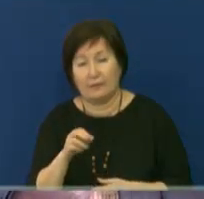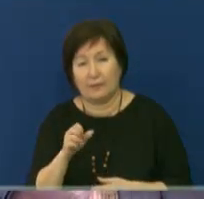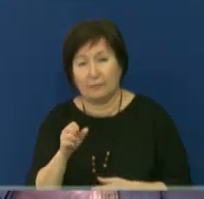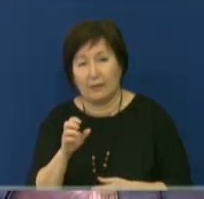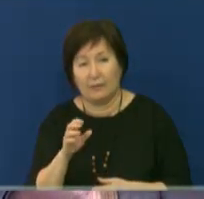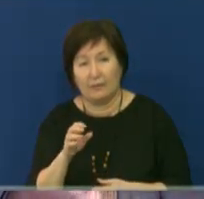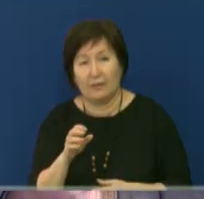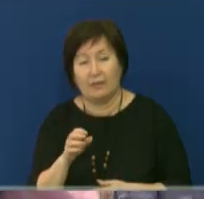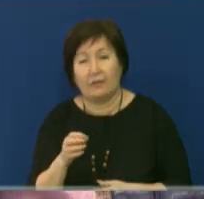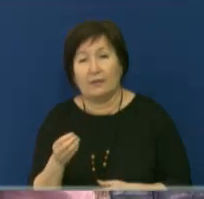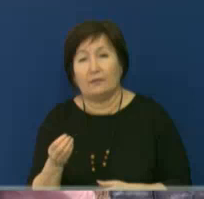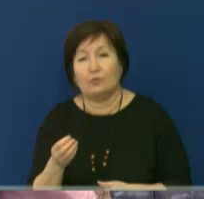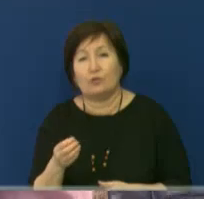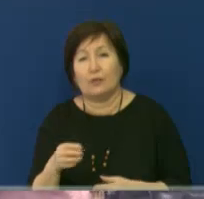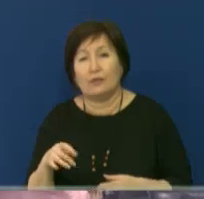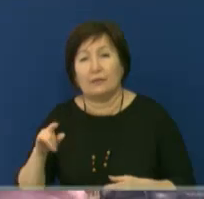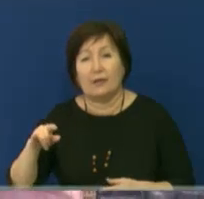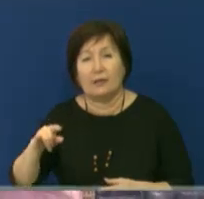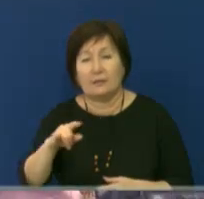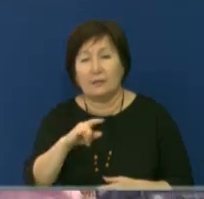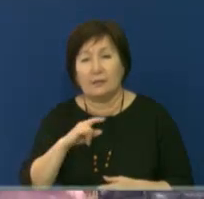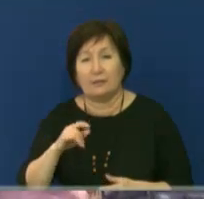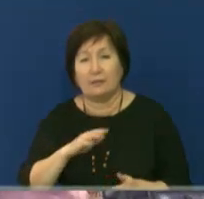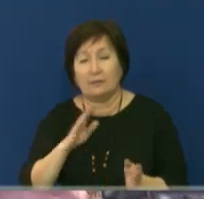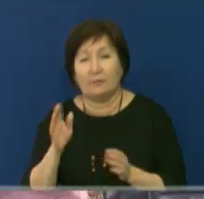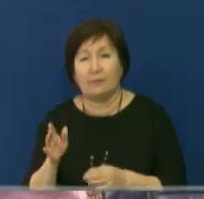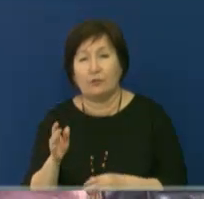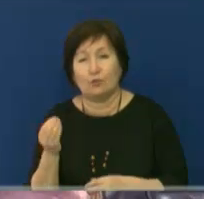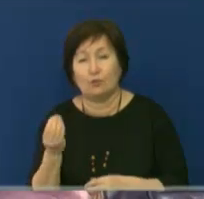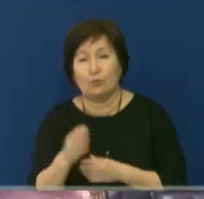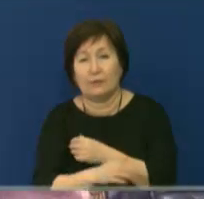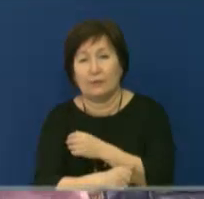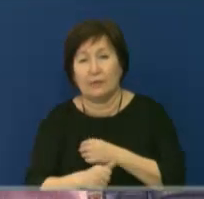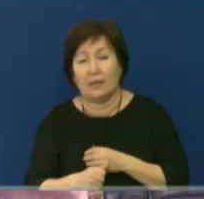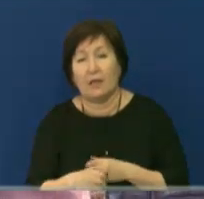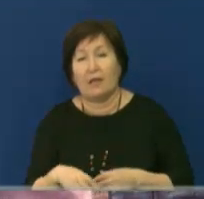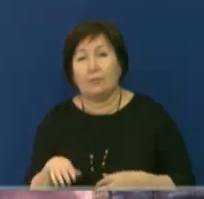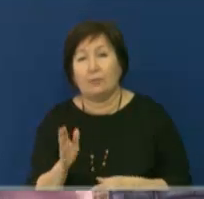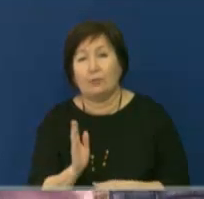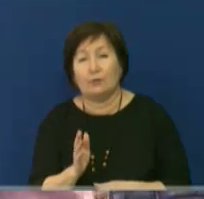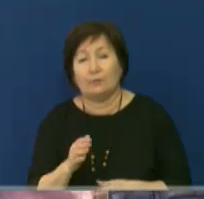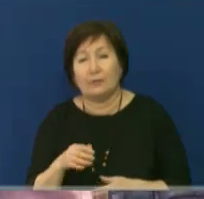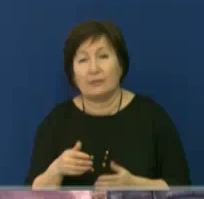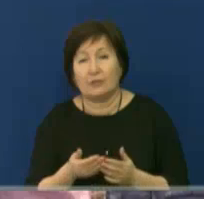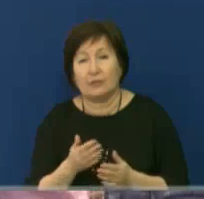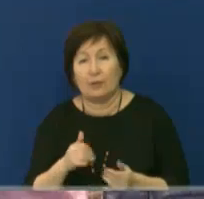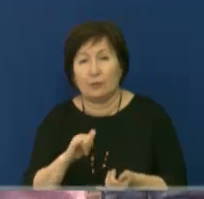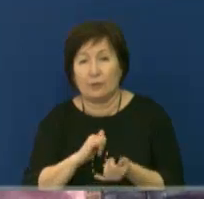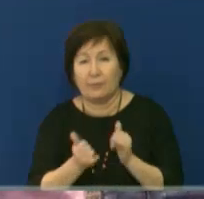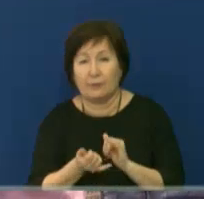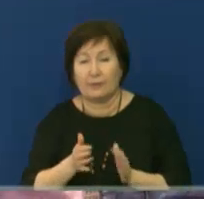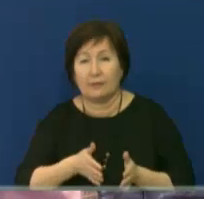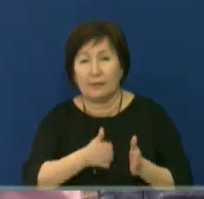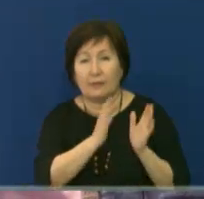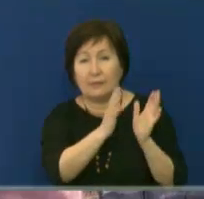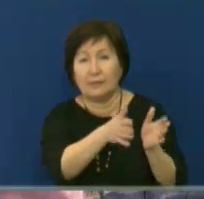Сәтбаев көшесінің бойында және Ұшақтар кентіндегі жаңа үйлердің маңында ағаштар егілуде. Өскемен қаласына шығатын тас жолда, яғни